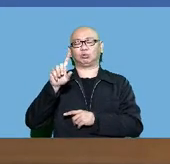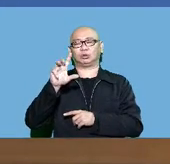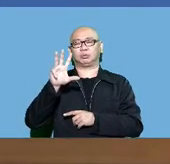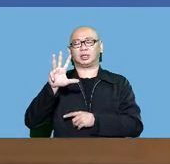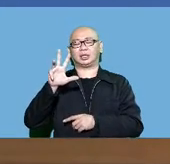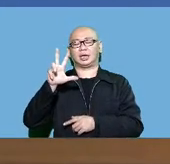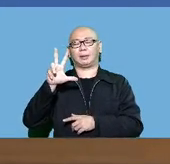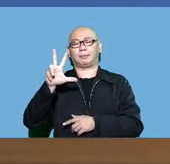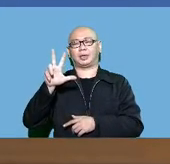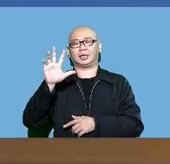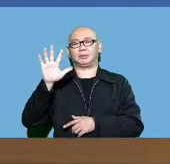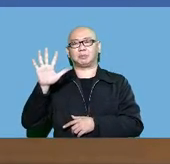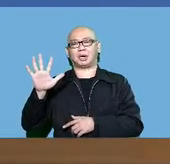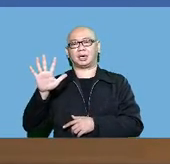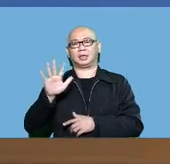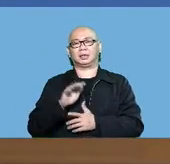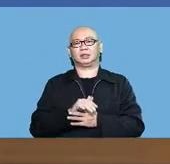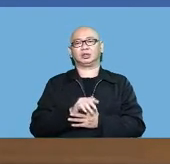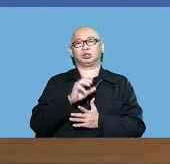1958-08-02-1985,